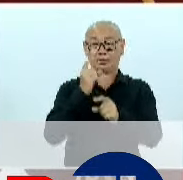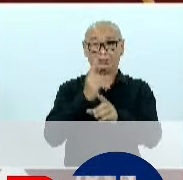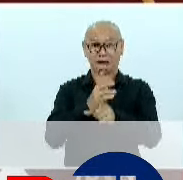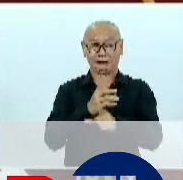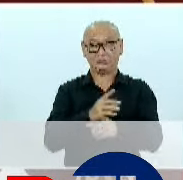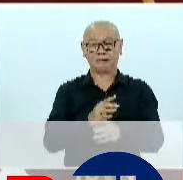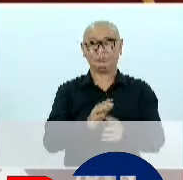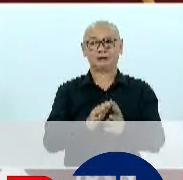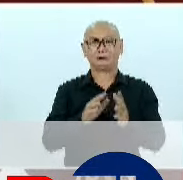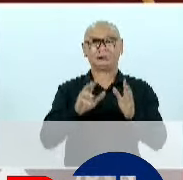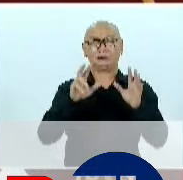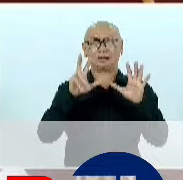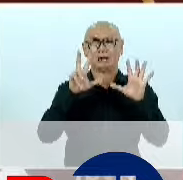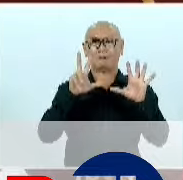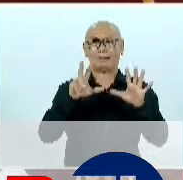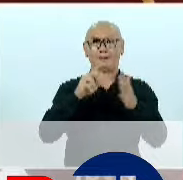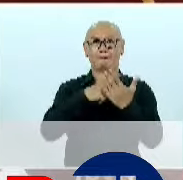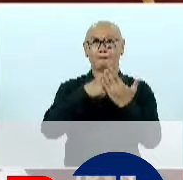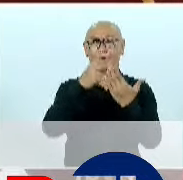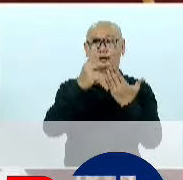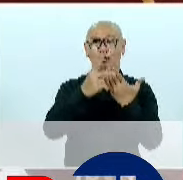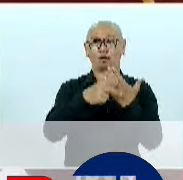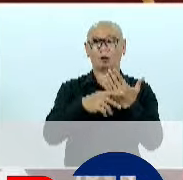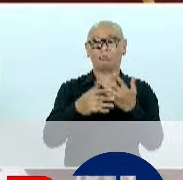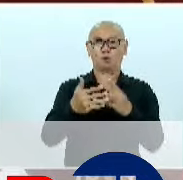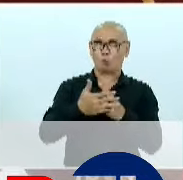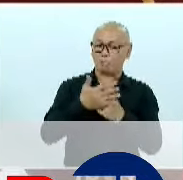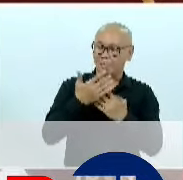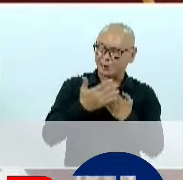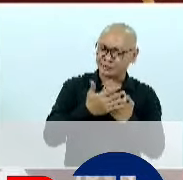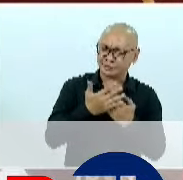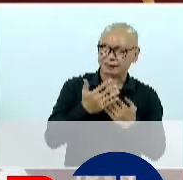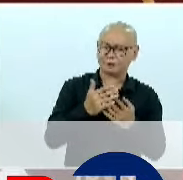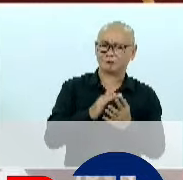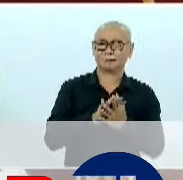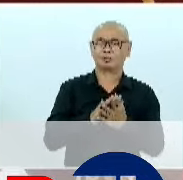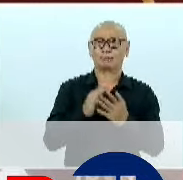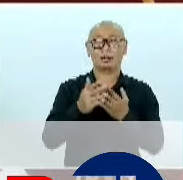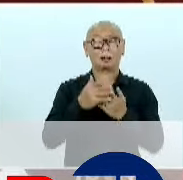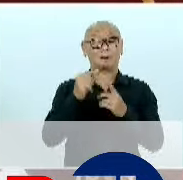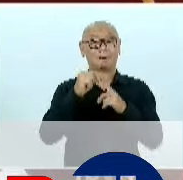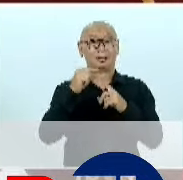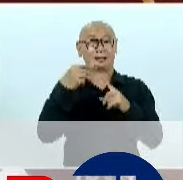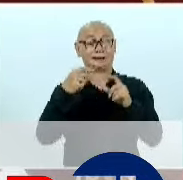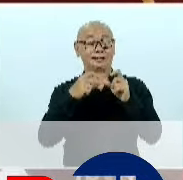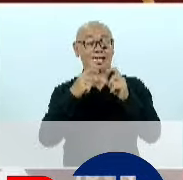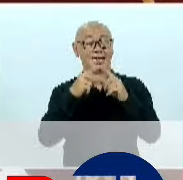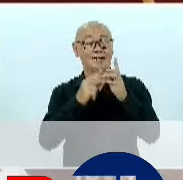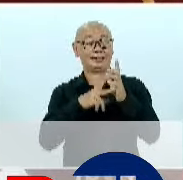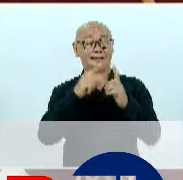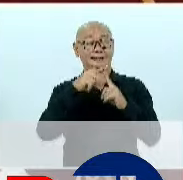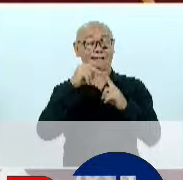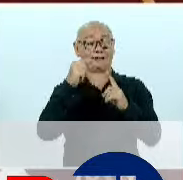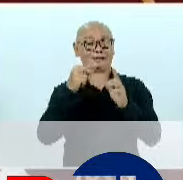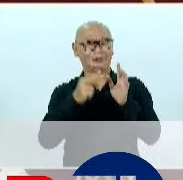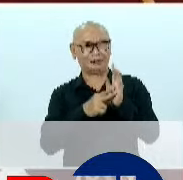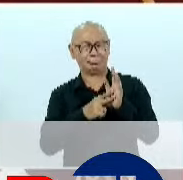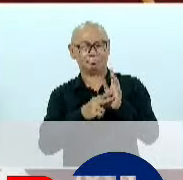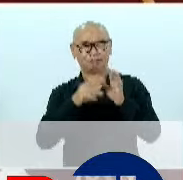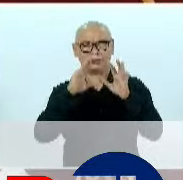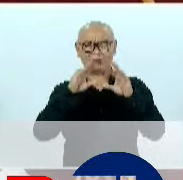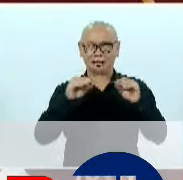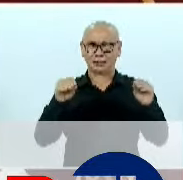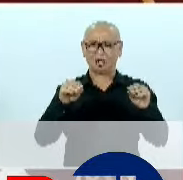serta delan program ngopeni ngopeni Pesantren ngopeni pekerja